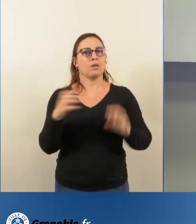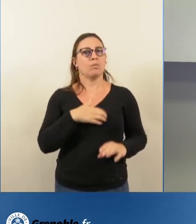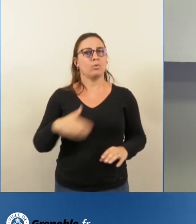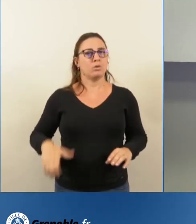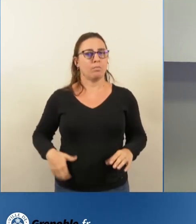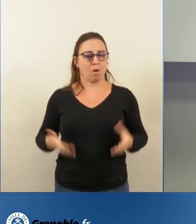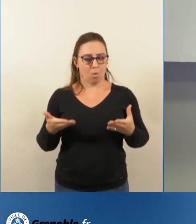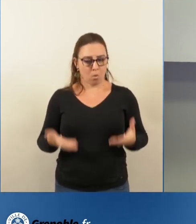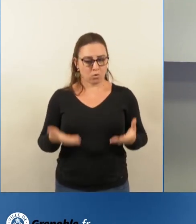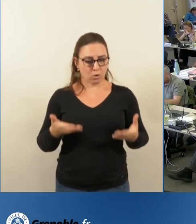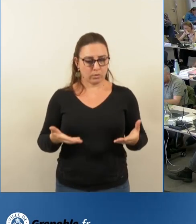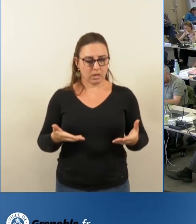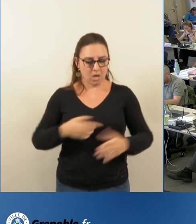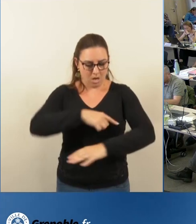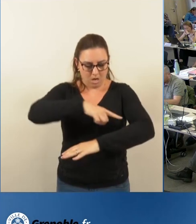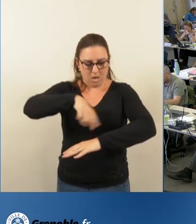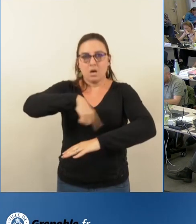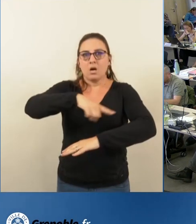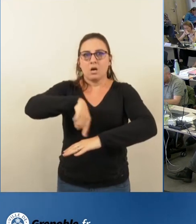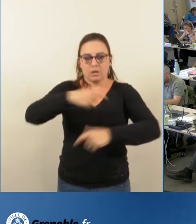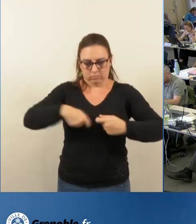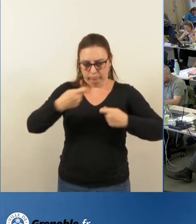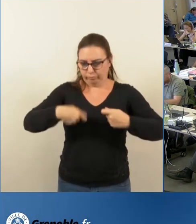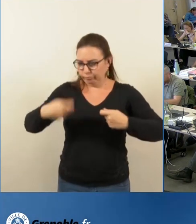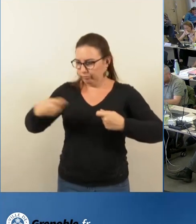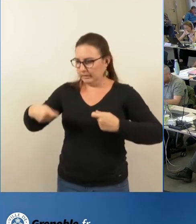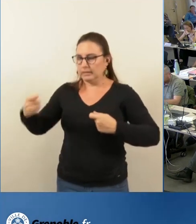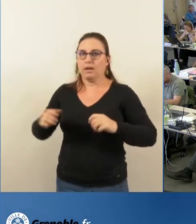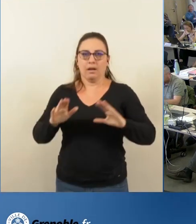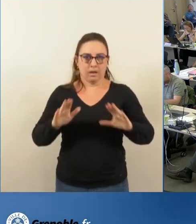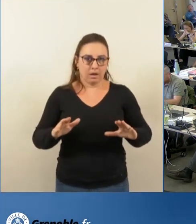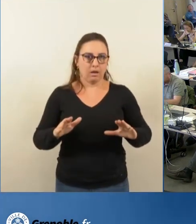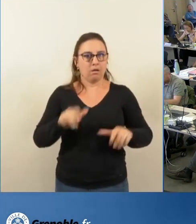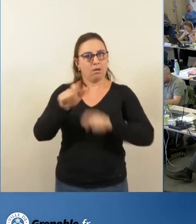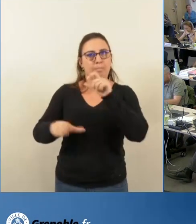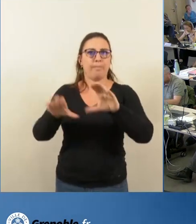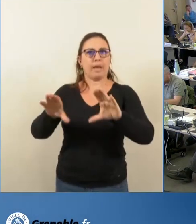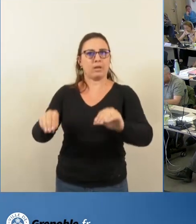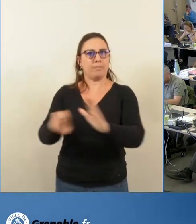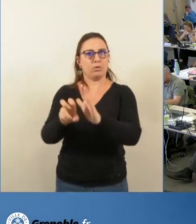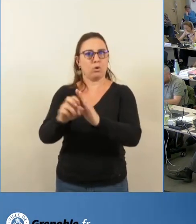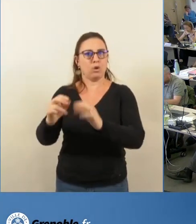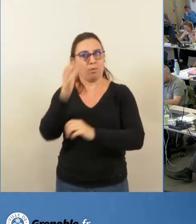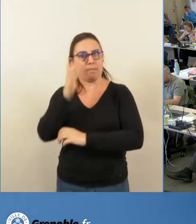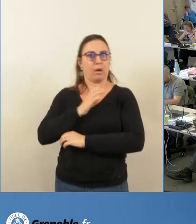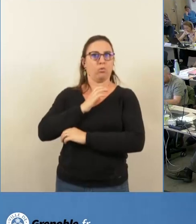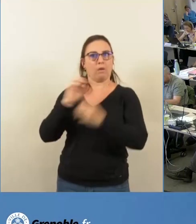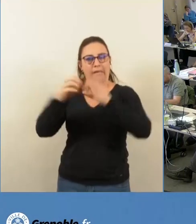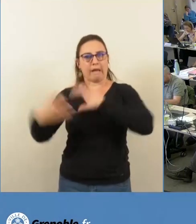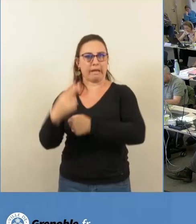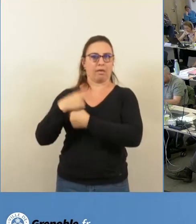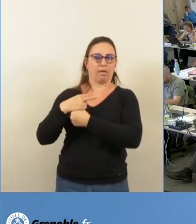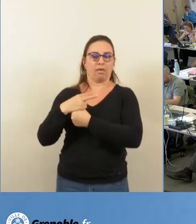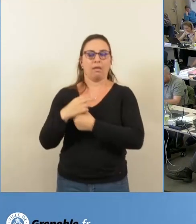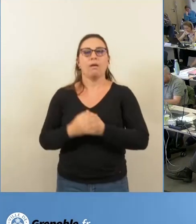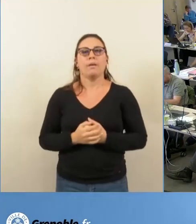aujourd'hui va être extrêmement long nous sommes suivis quand même par les Grenoblois et les grenoubles ils ne sont tenus quand même